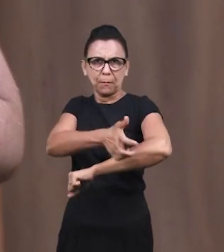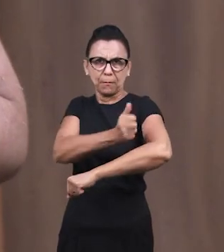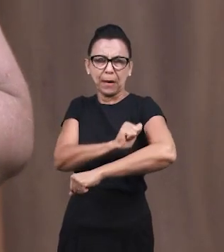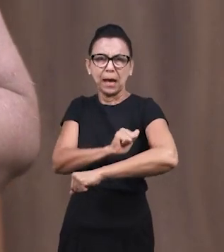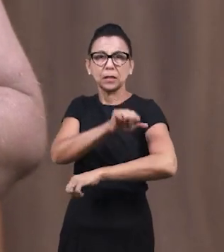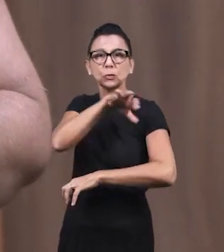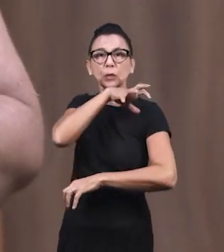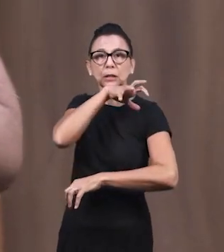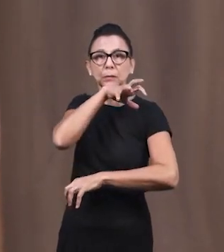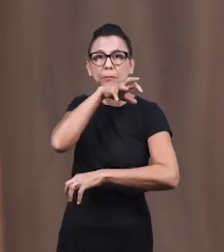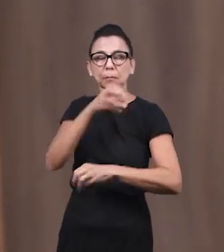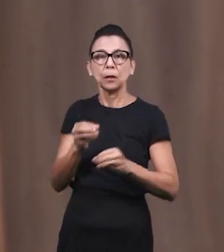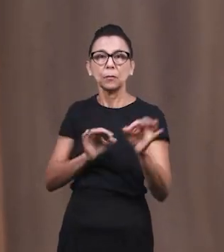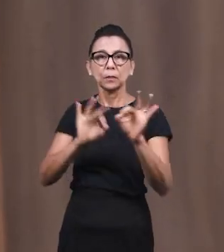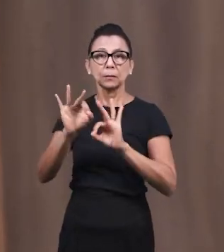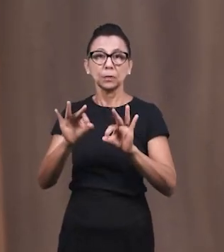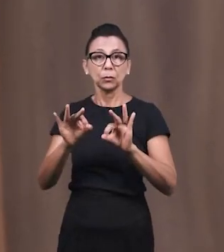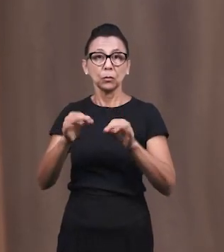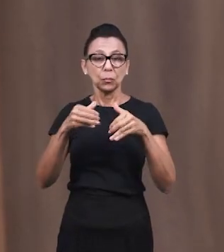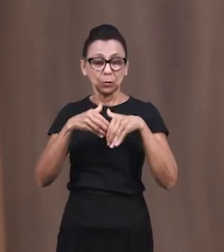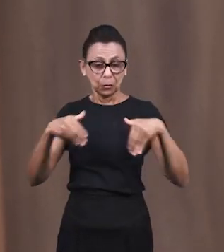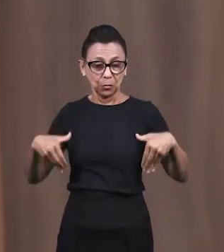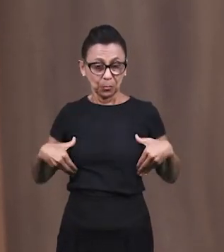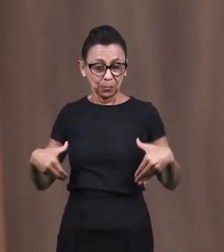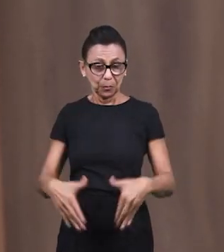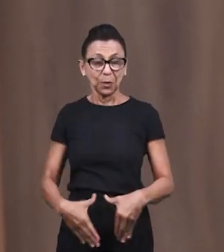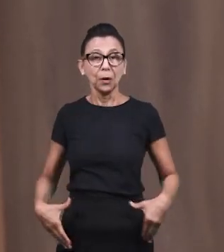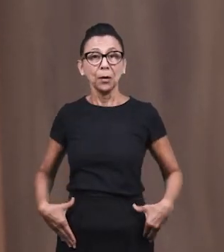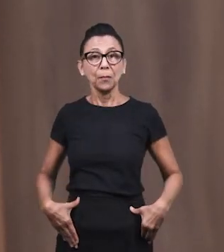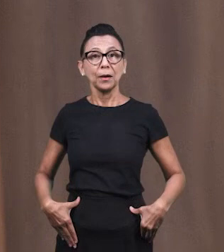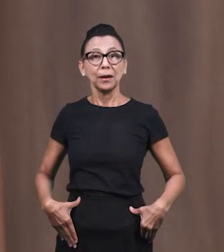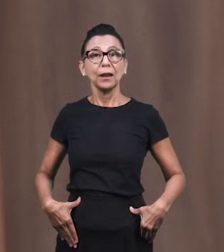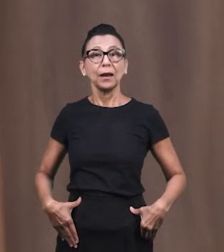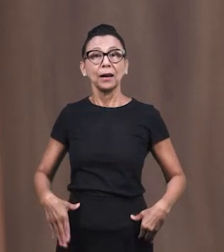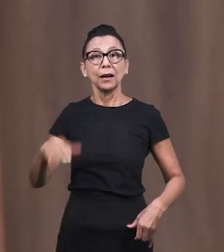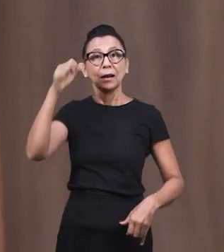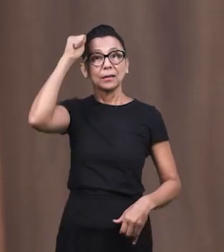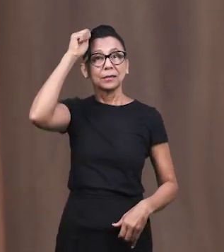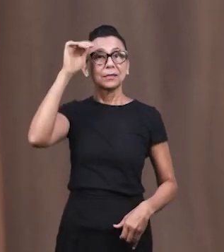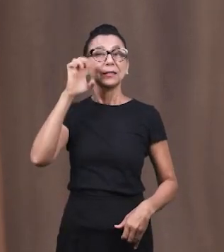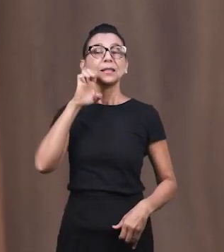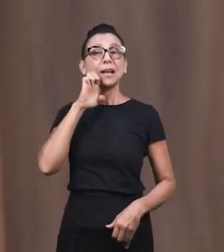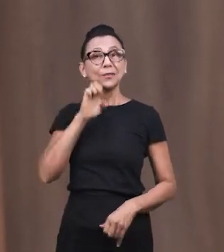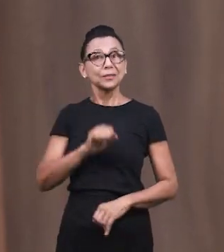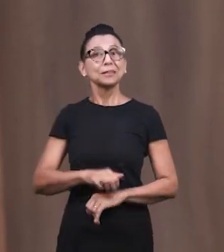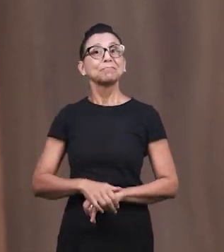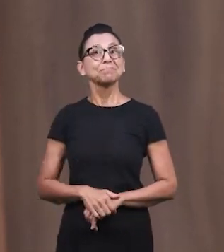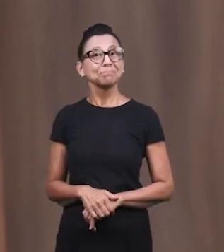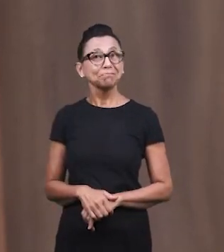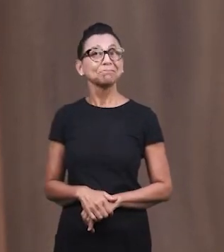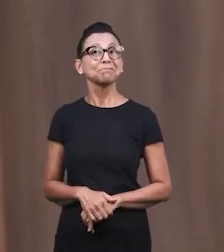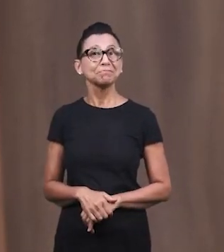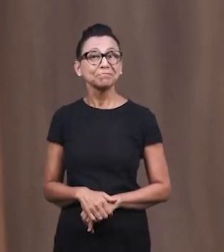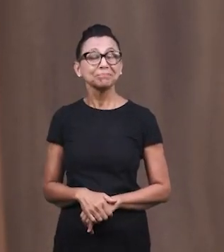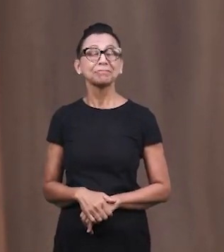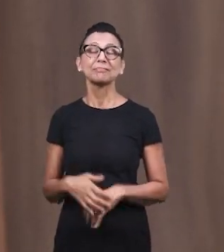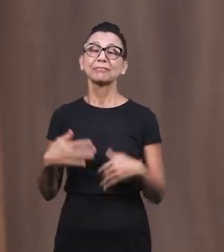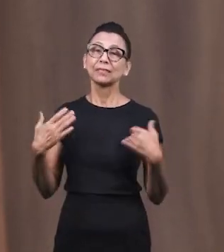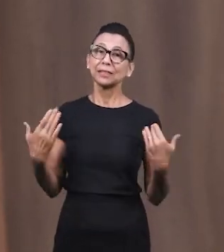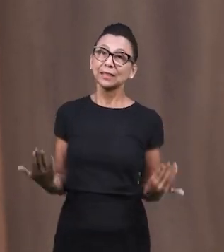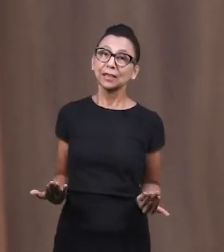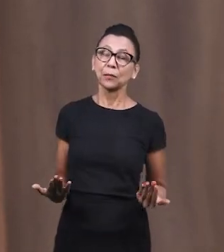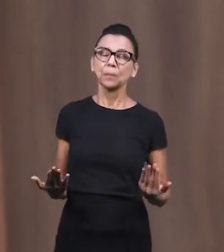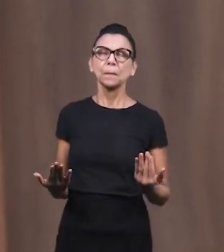Seigneur, il a la solution certaine pour vous aussi, pour moi aussi. Vous savez quelle a été? Jésus.